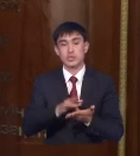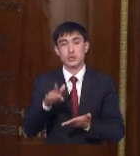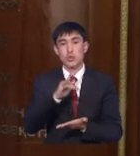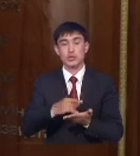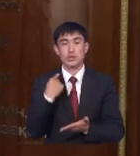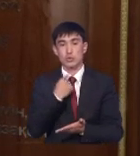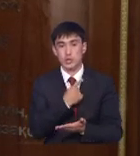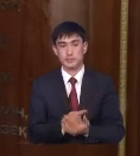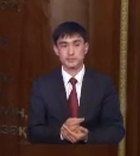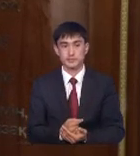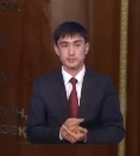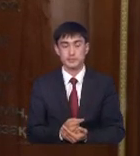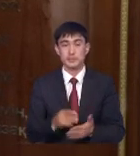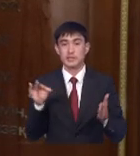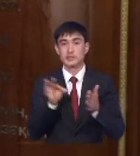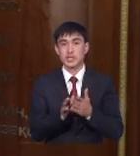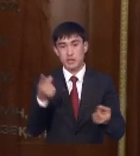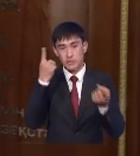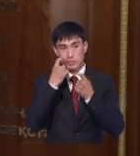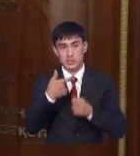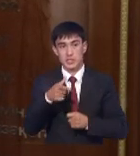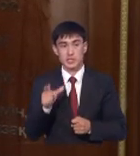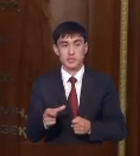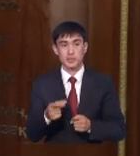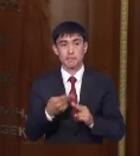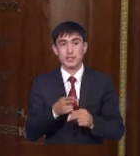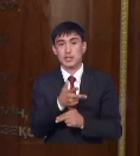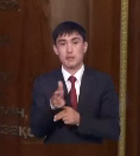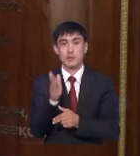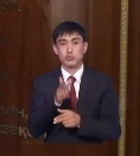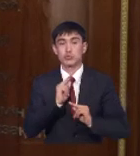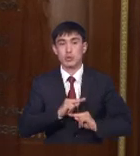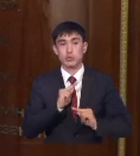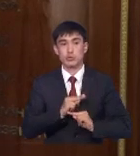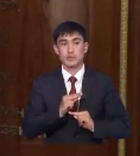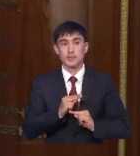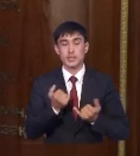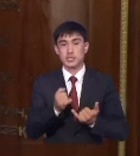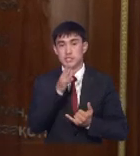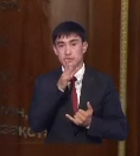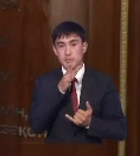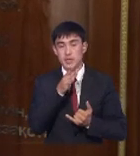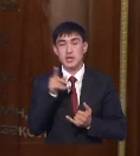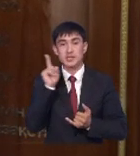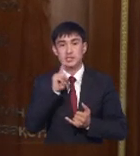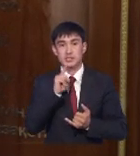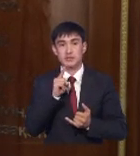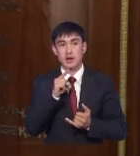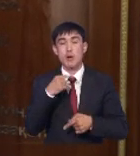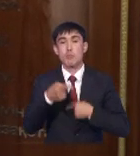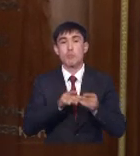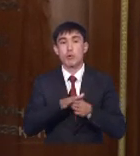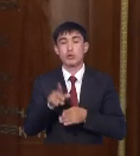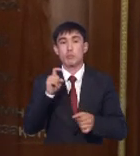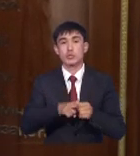Талда Курган в целях информирования граждан данные камеры будут работать в настоящее время в тестовом режиме о полном